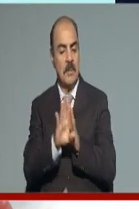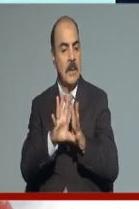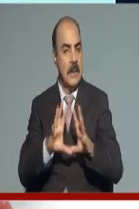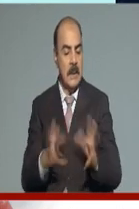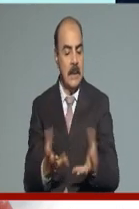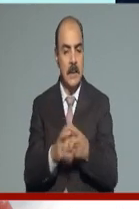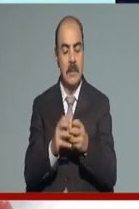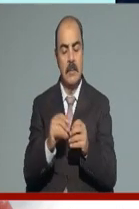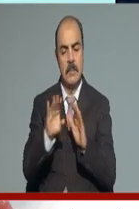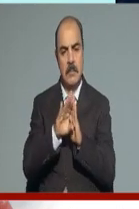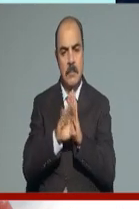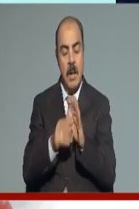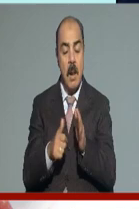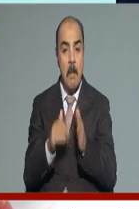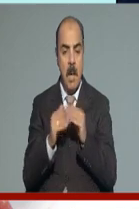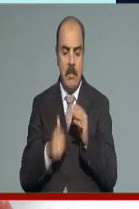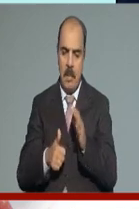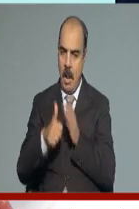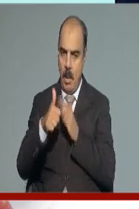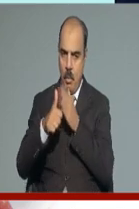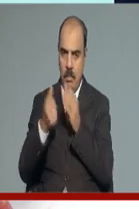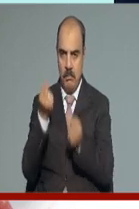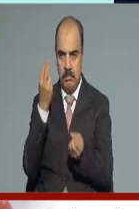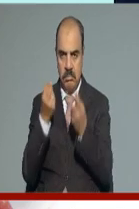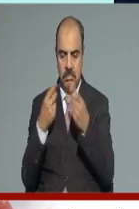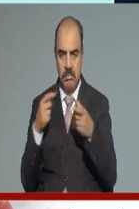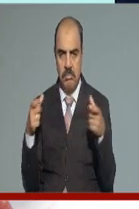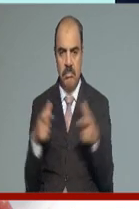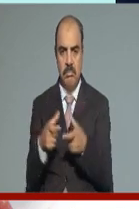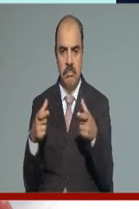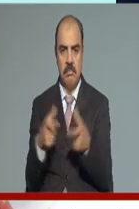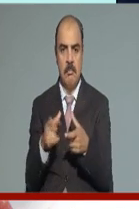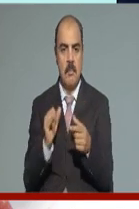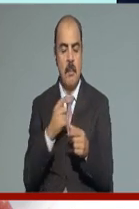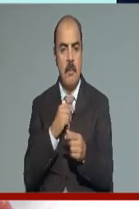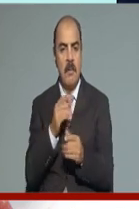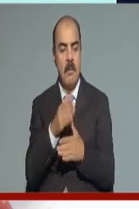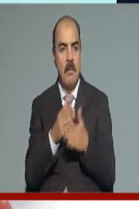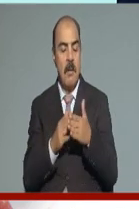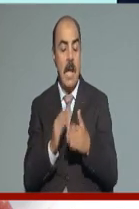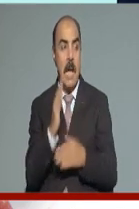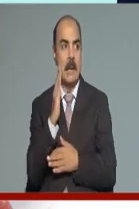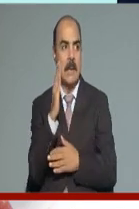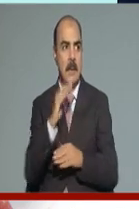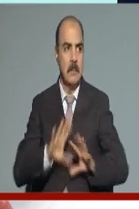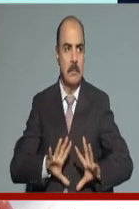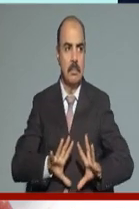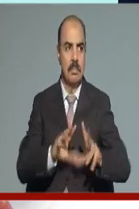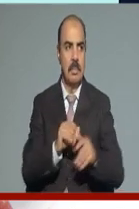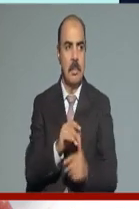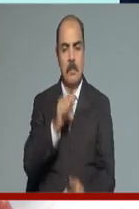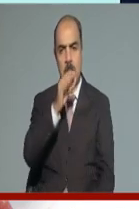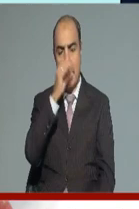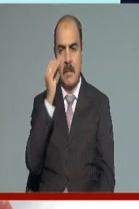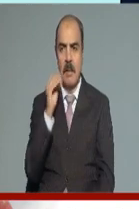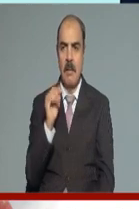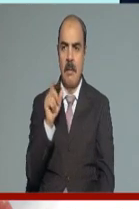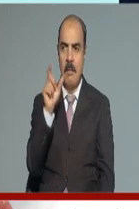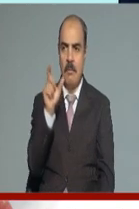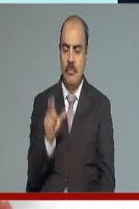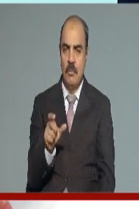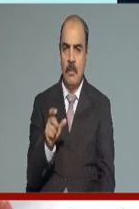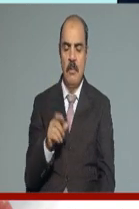مصر كانت من اوائل المحاور اللي كانت فيها الاهتمام بالمنيا التحتيه اللي تمت سواء كانت بنيه تحتيه